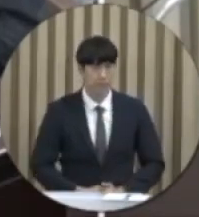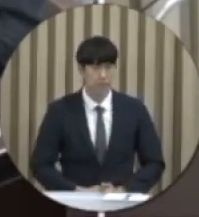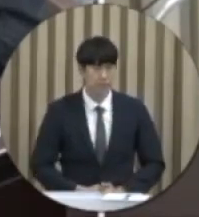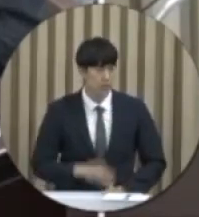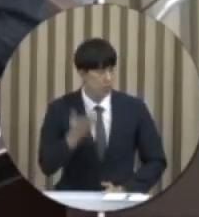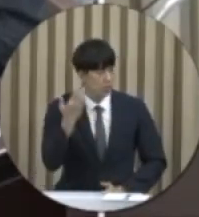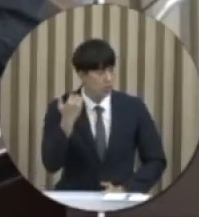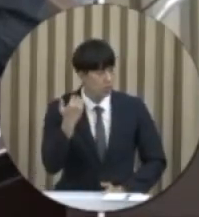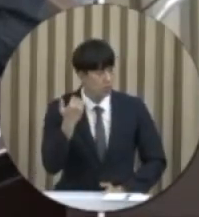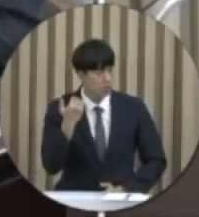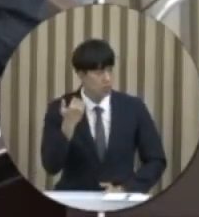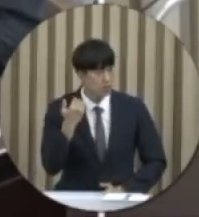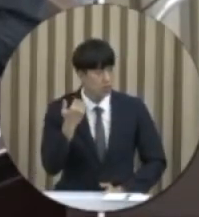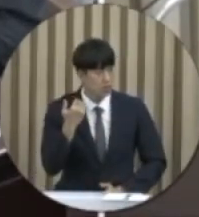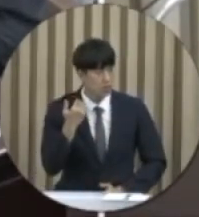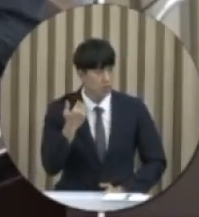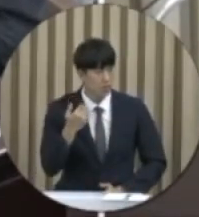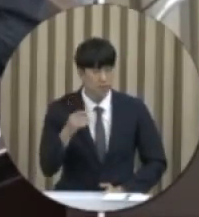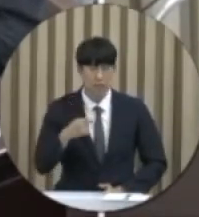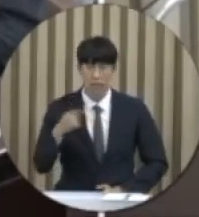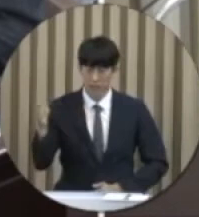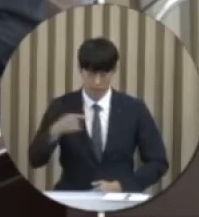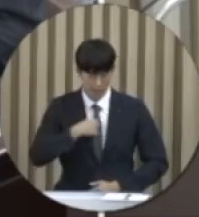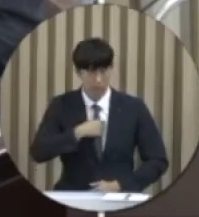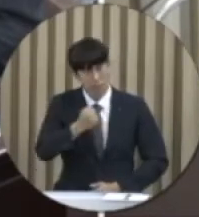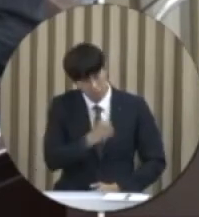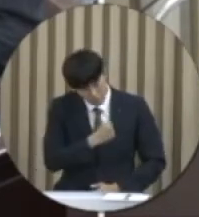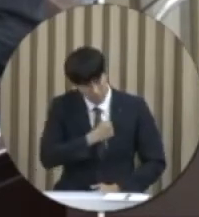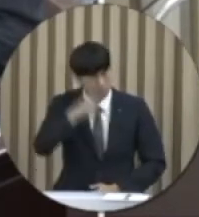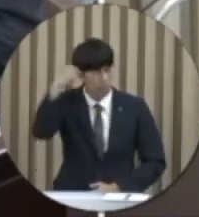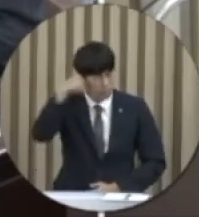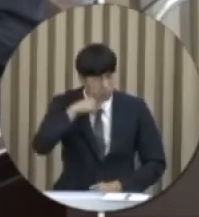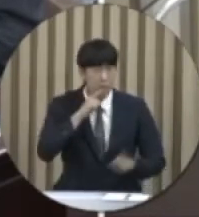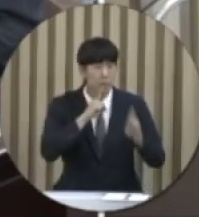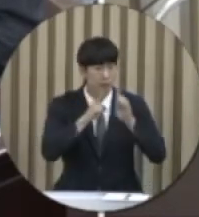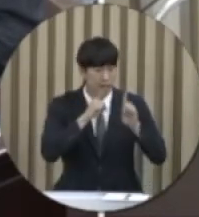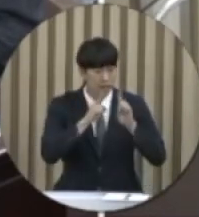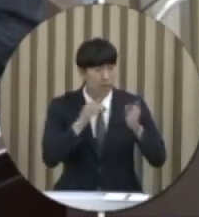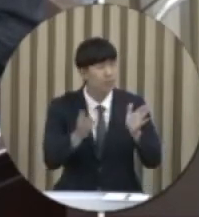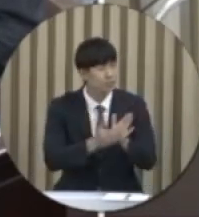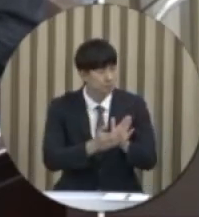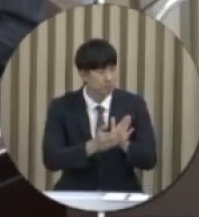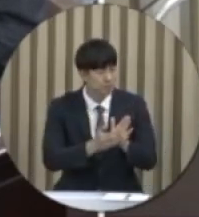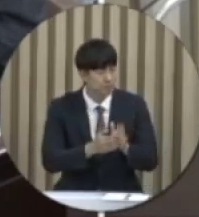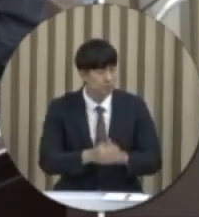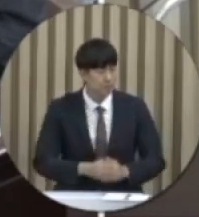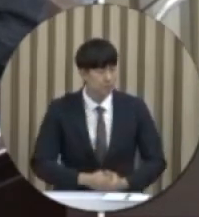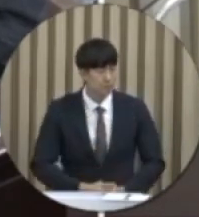아까 모두 발언에서 답답함을 느꼈었더라고 하는 내용 중에 이게 한 가지입니다.